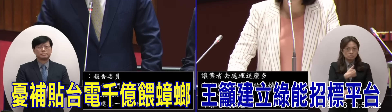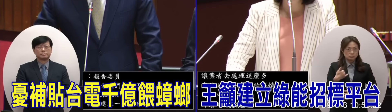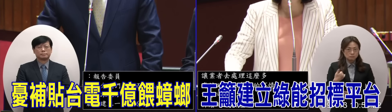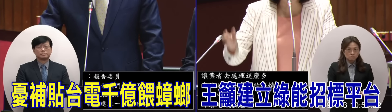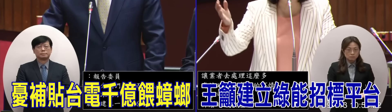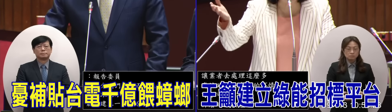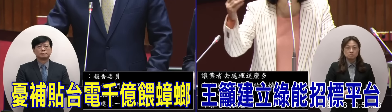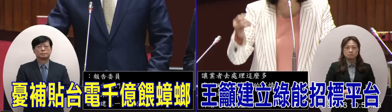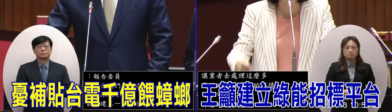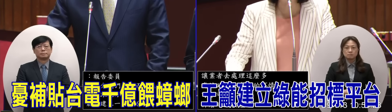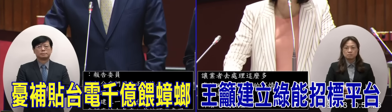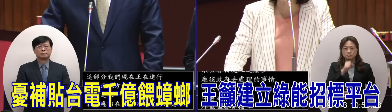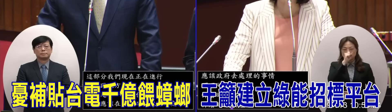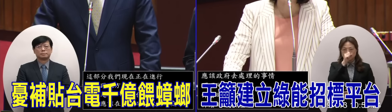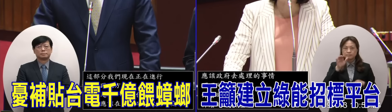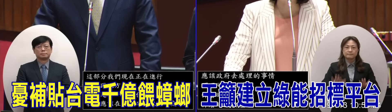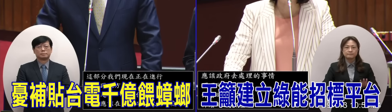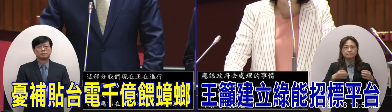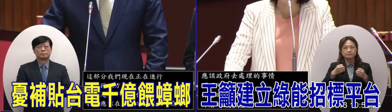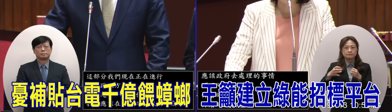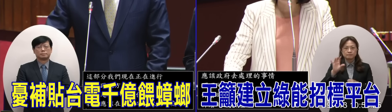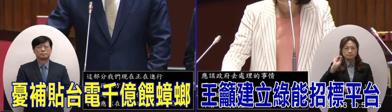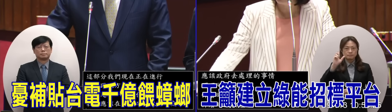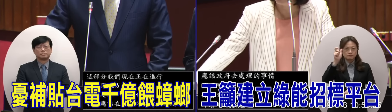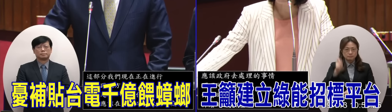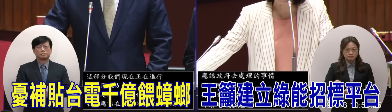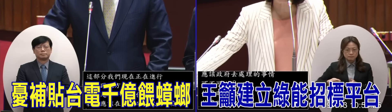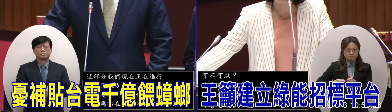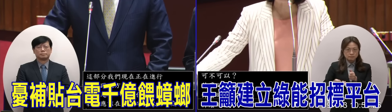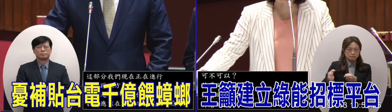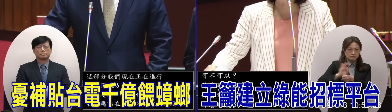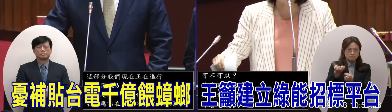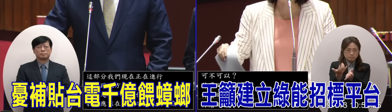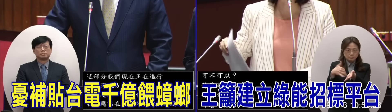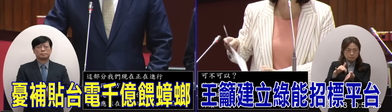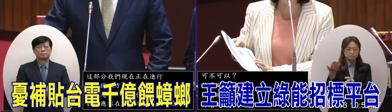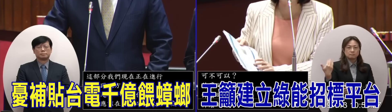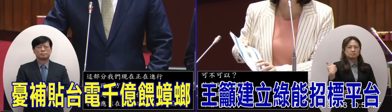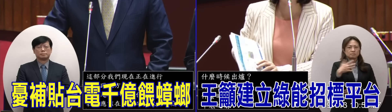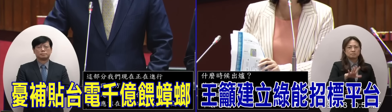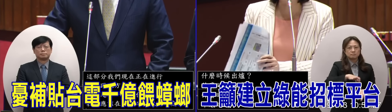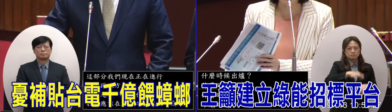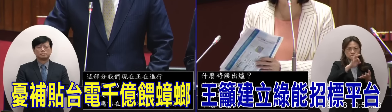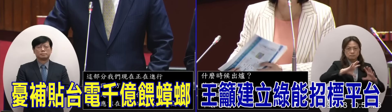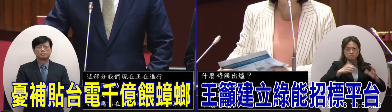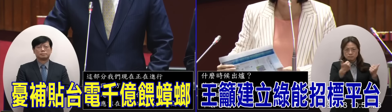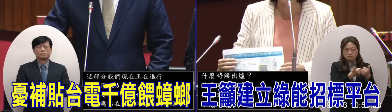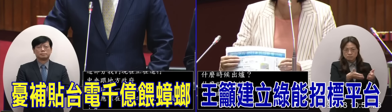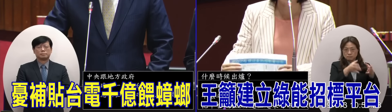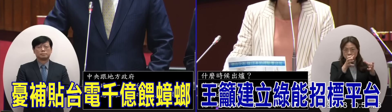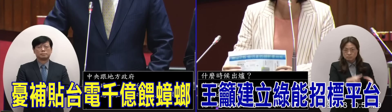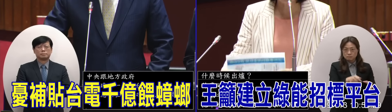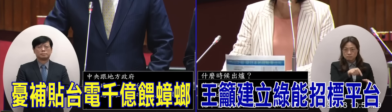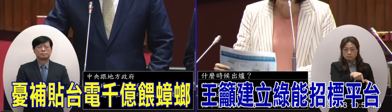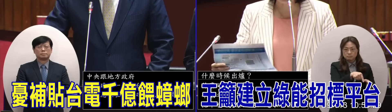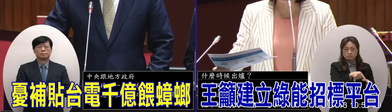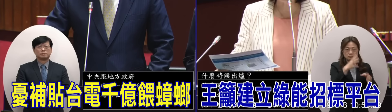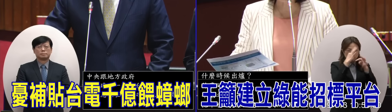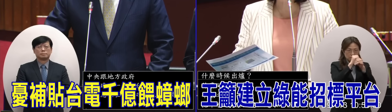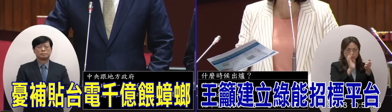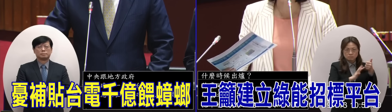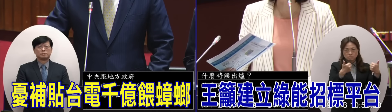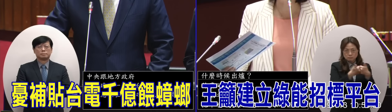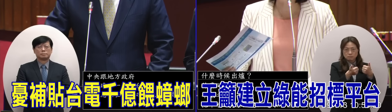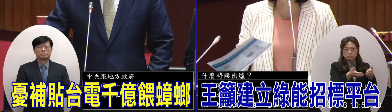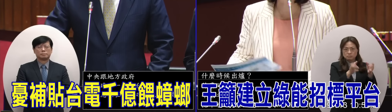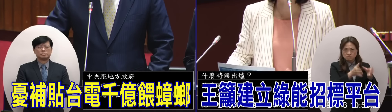以哦，今天我们讨论是1000亿追加预算。我们在之前也谈到，为什么国会要成立哈这个调查委员